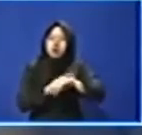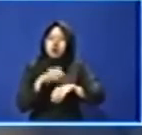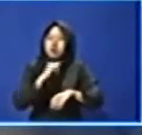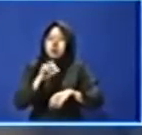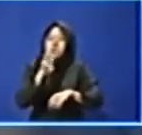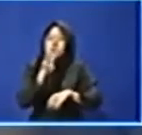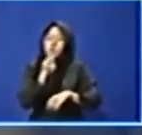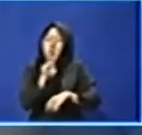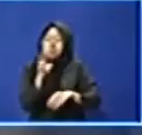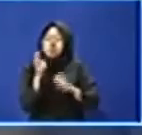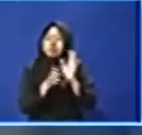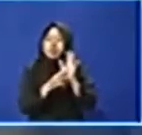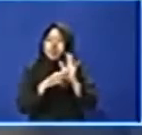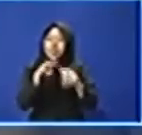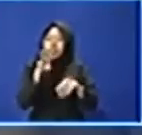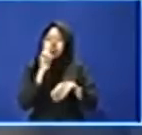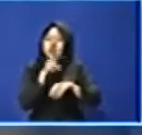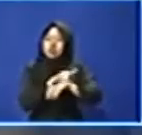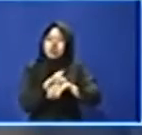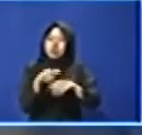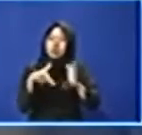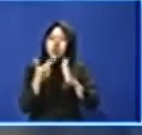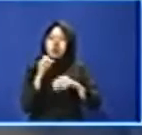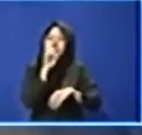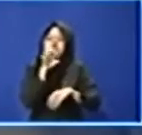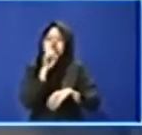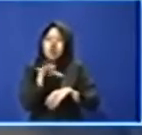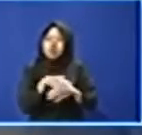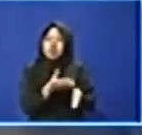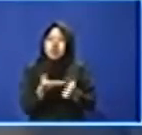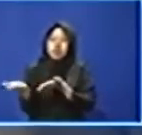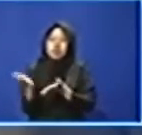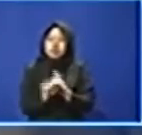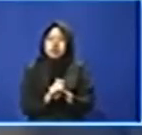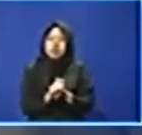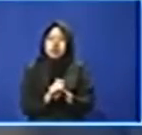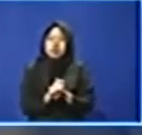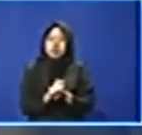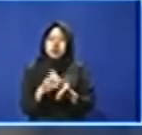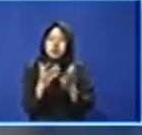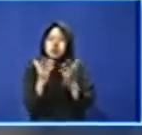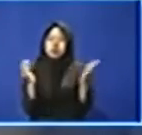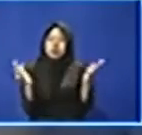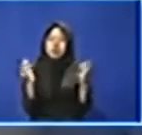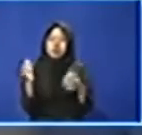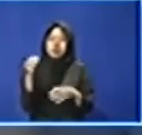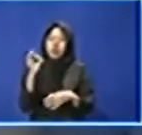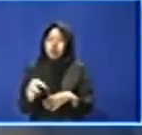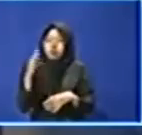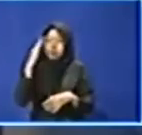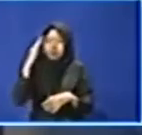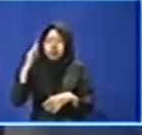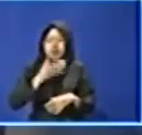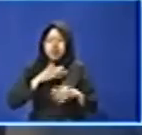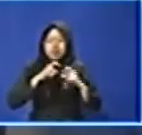30 detik dimulai saat anda berbicara silakan Hai bohong kg barongsai cinta